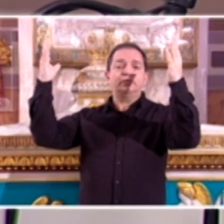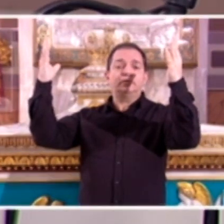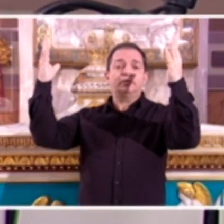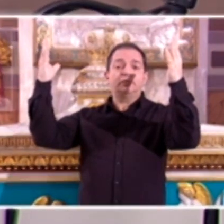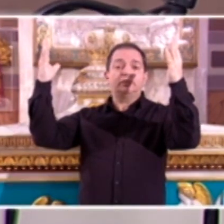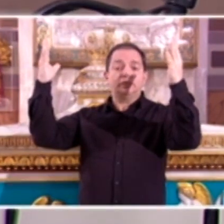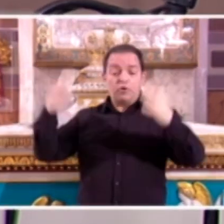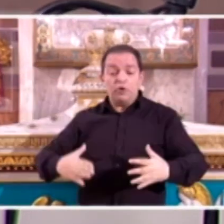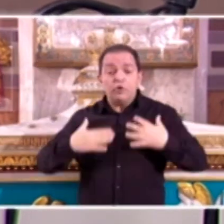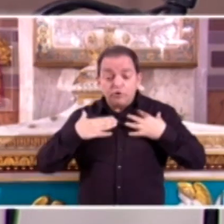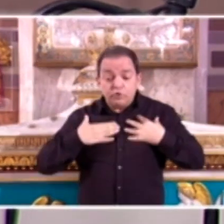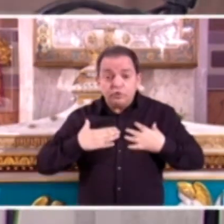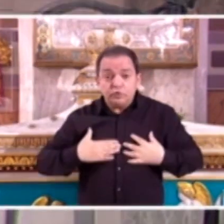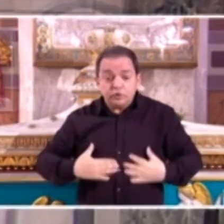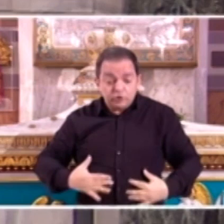ημών.